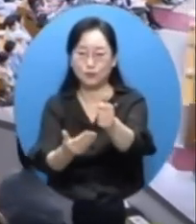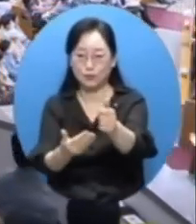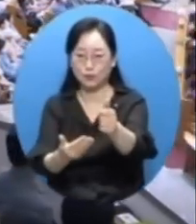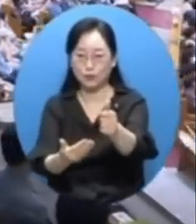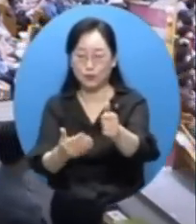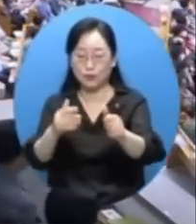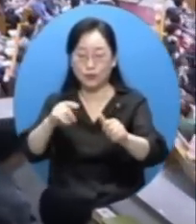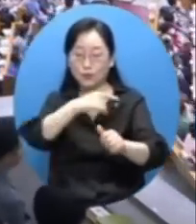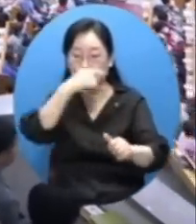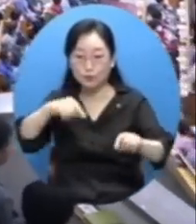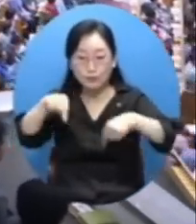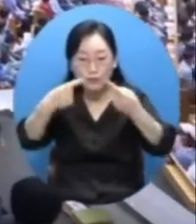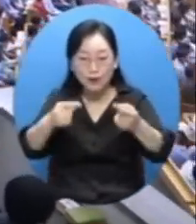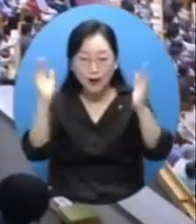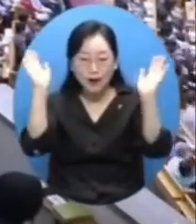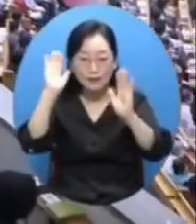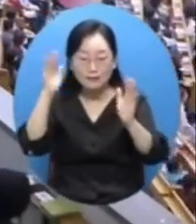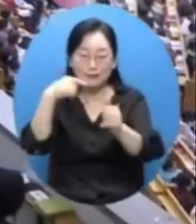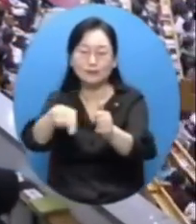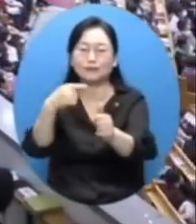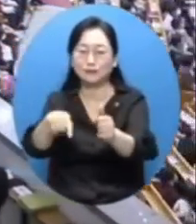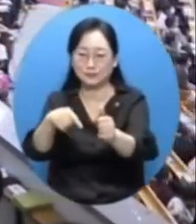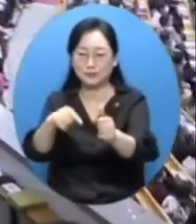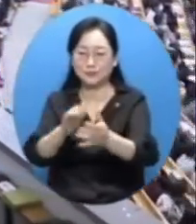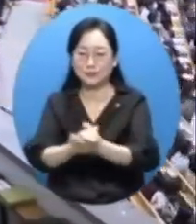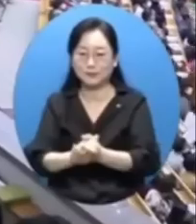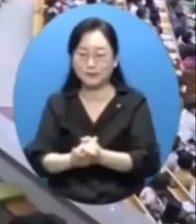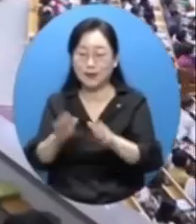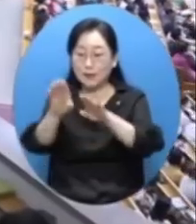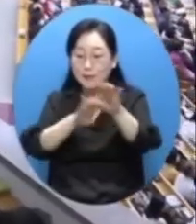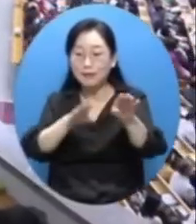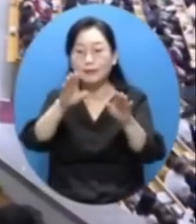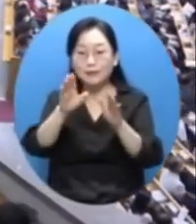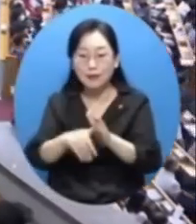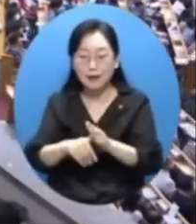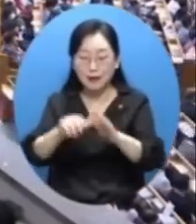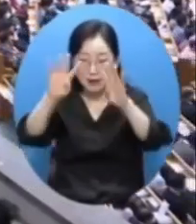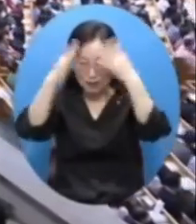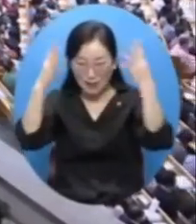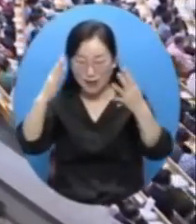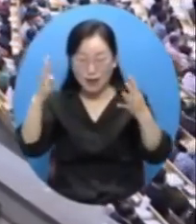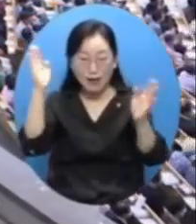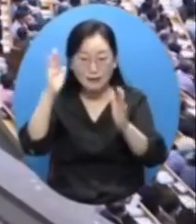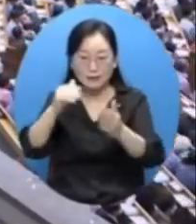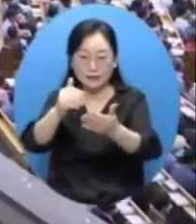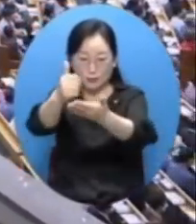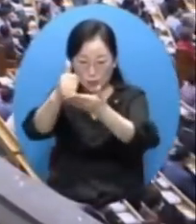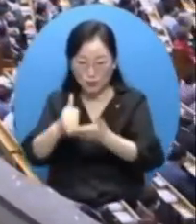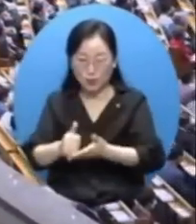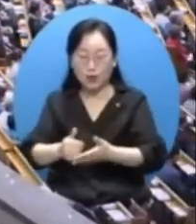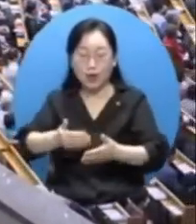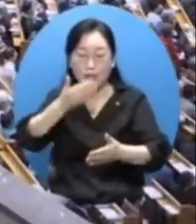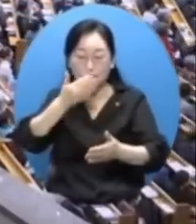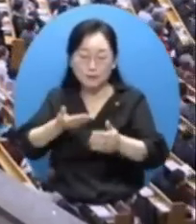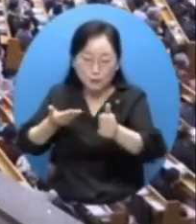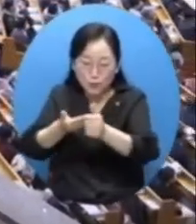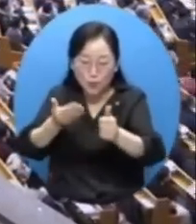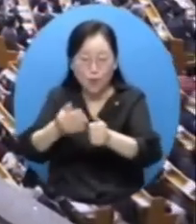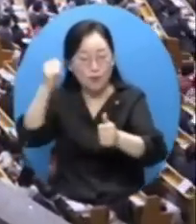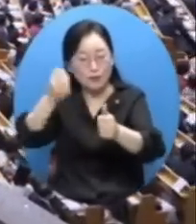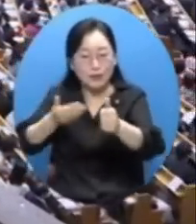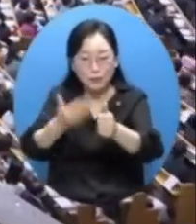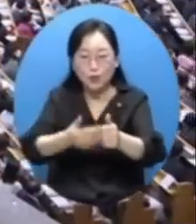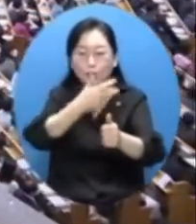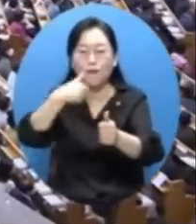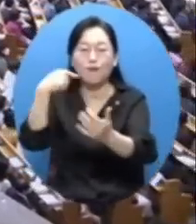곳에 들어가서 학생들을 가르치면서 방학 때는 대학생들을 초청해서 자기 집에 먹고 재우면서 영어를